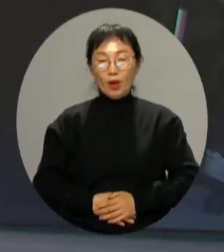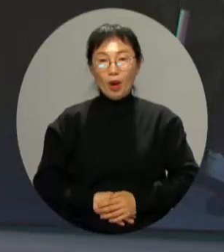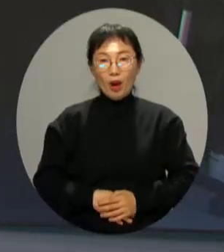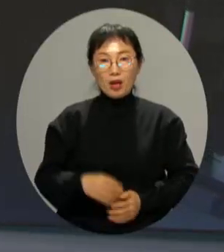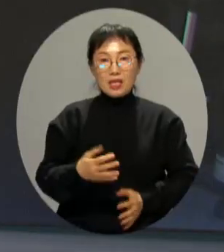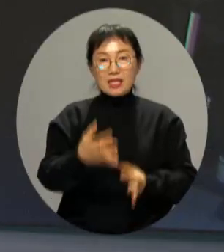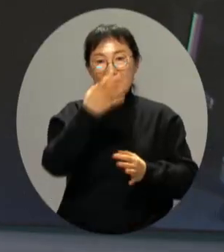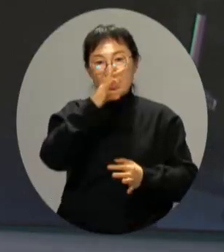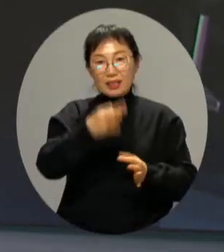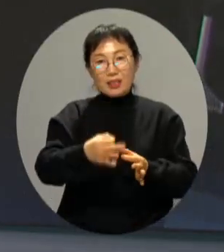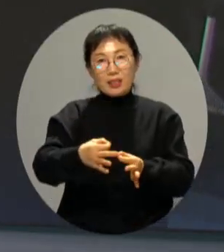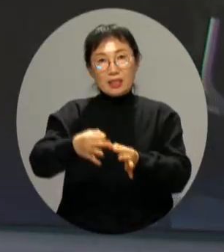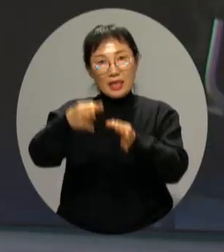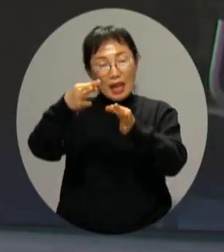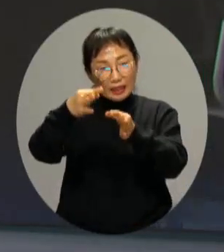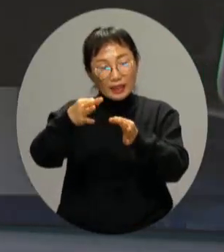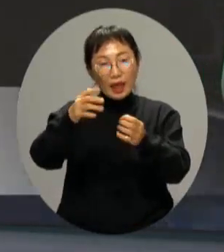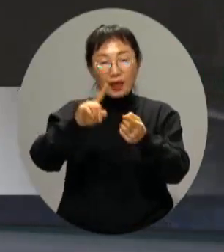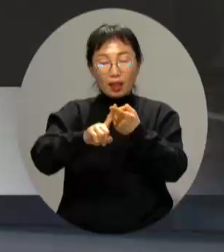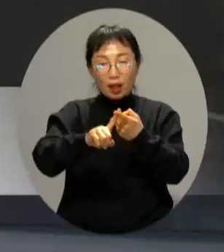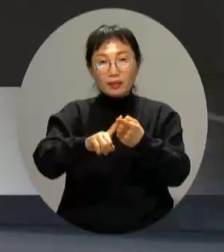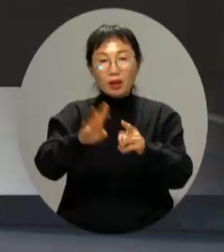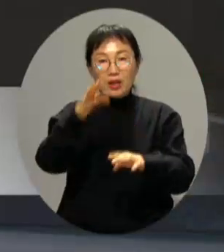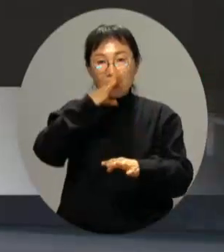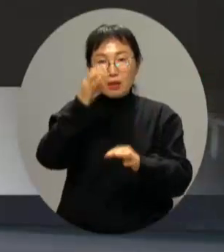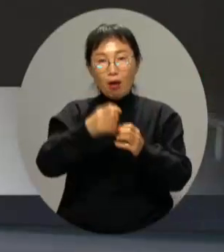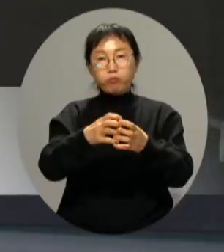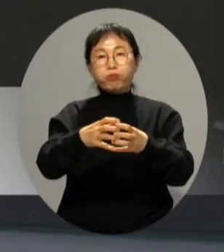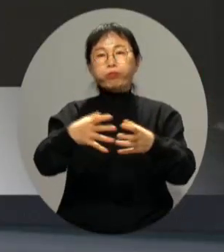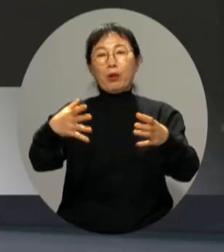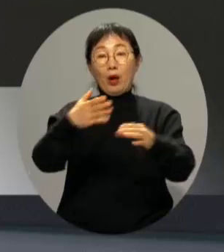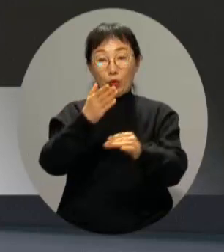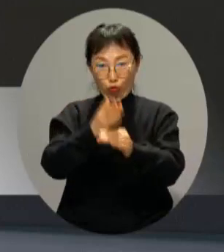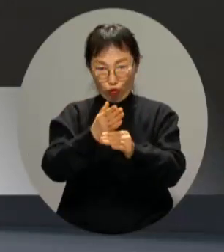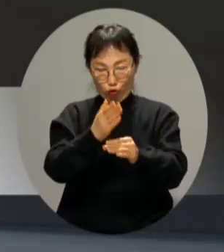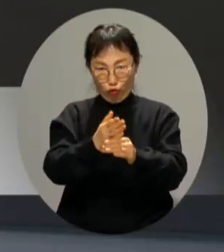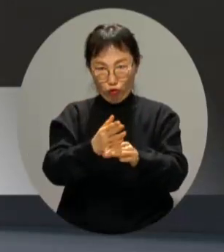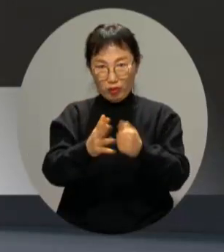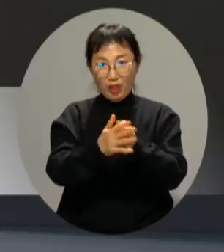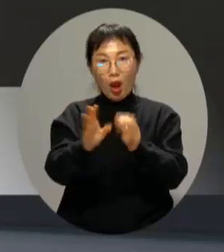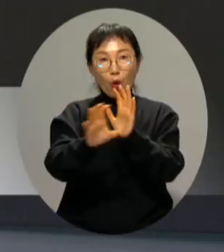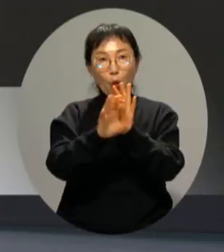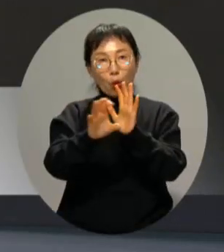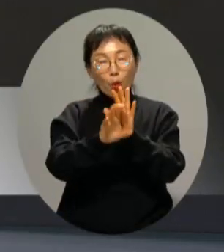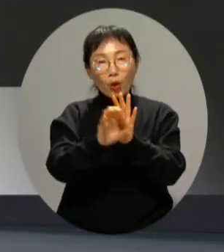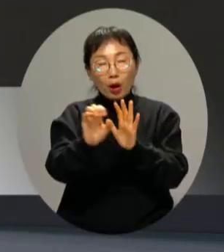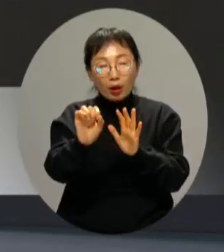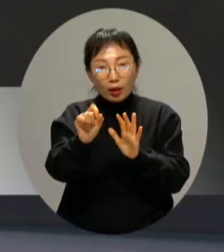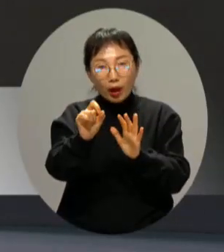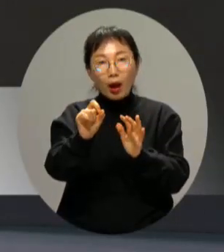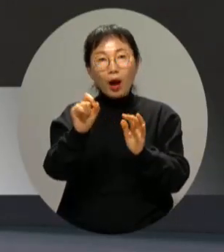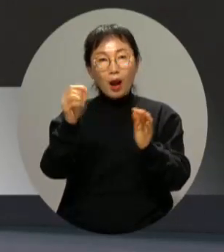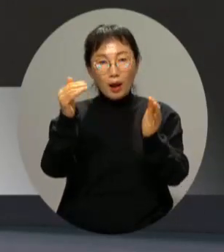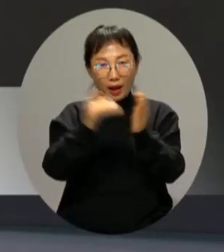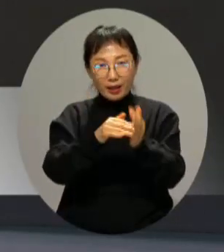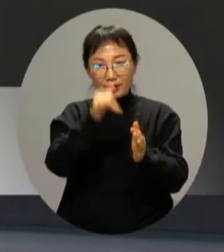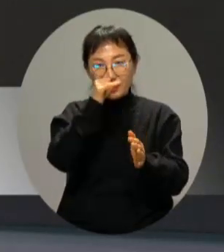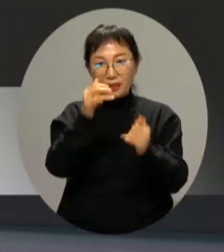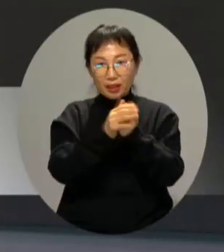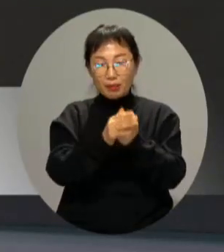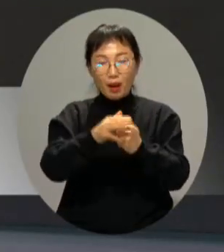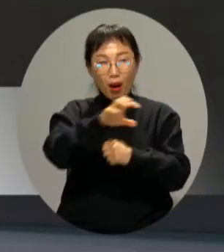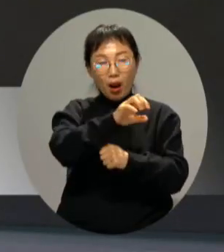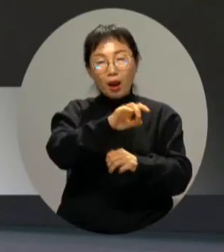고금리 기조 속에서 기업들의 이자비용에 눈덩이처럼 커지고 있습니다 여기에 코로나 팬데믹 시기에 도입됐던 각종